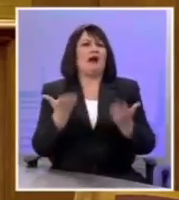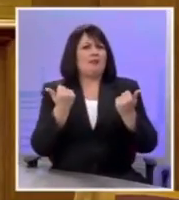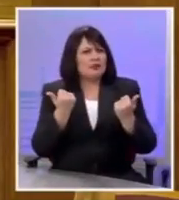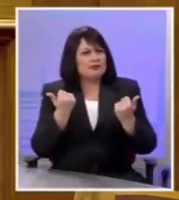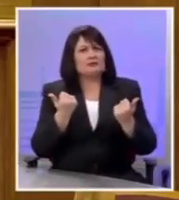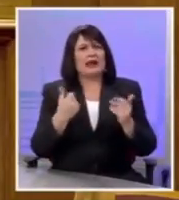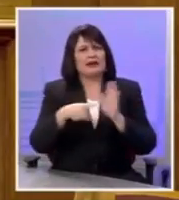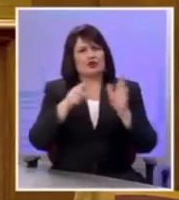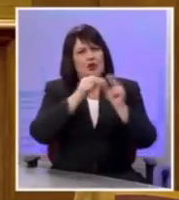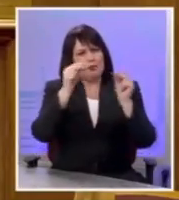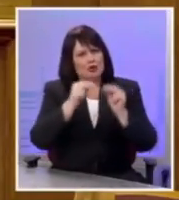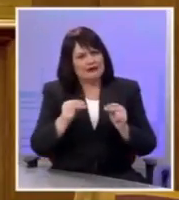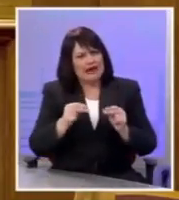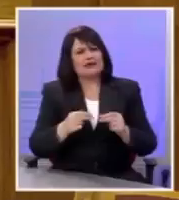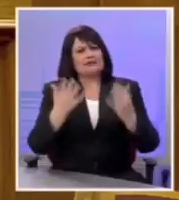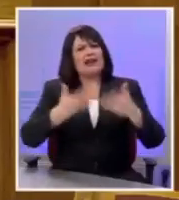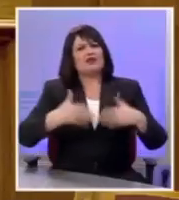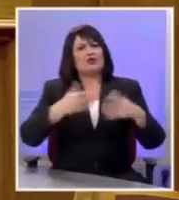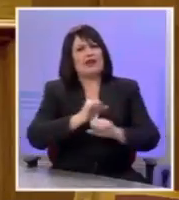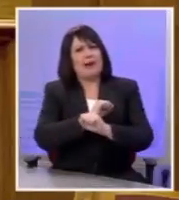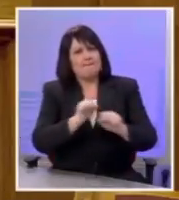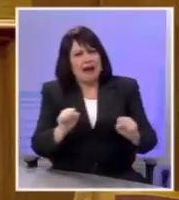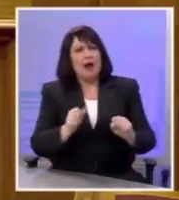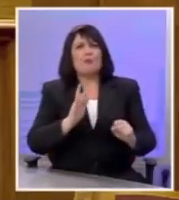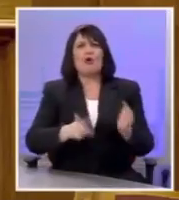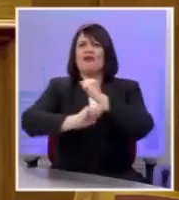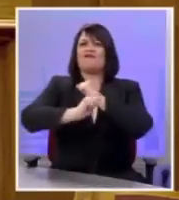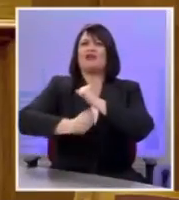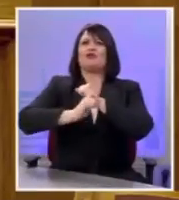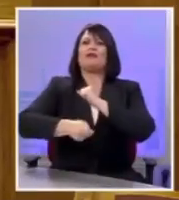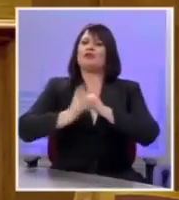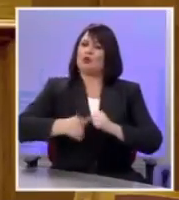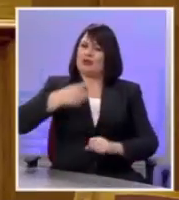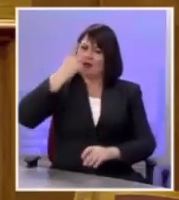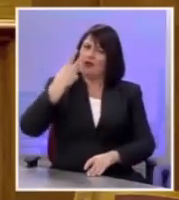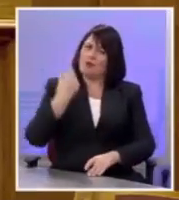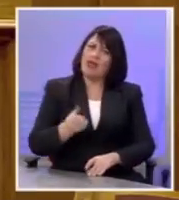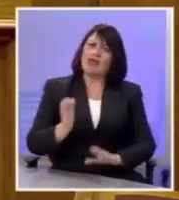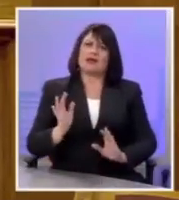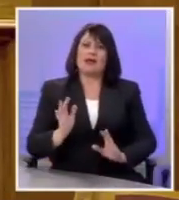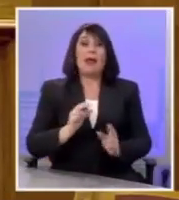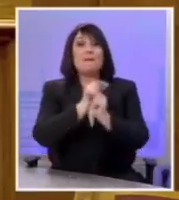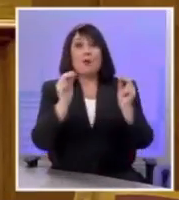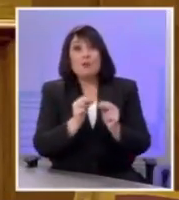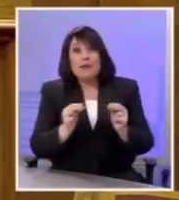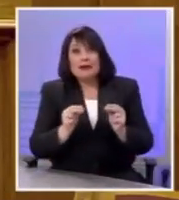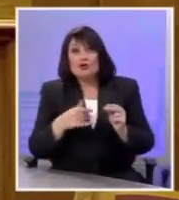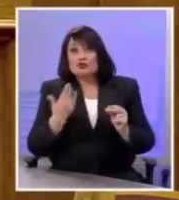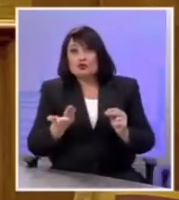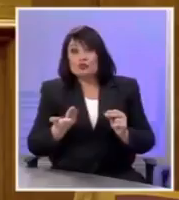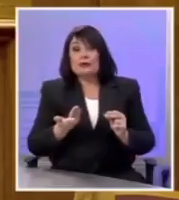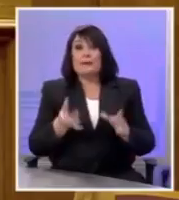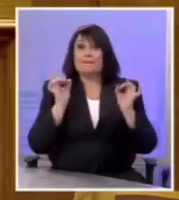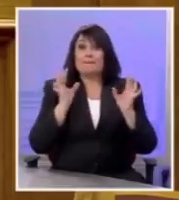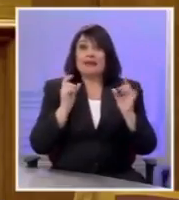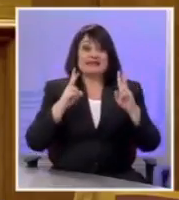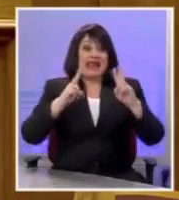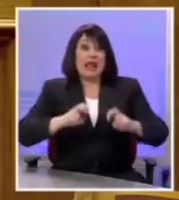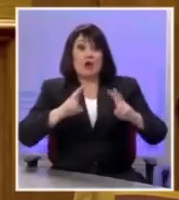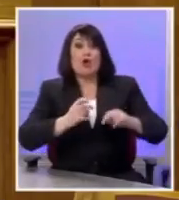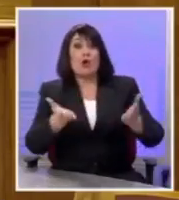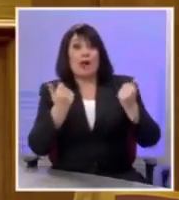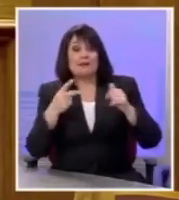η συνετή και έριχνη λειτουργία της. Και πολλά άλλα μπορεί να κάνει με αυτό το βέτο. Άρα η ιδέα ότι δεν έχουμε κανένα έλεγχο των